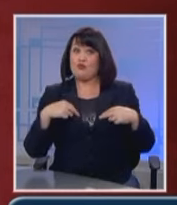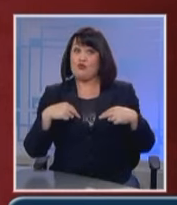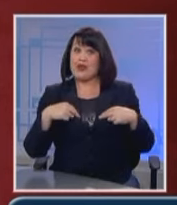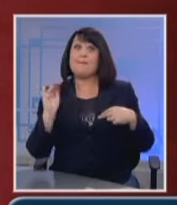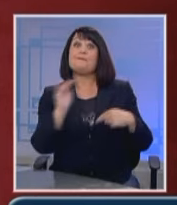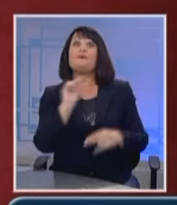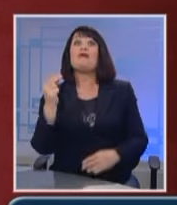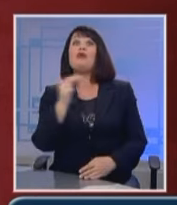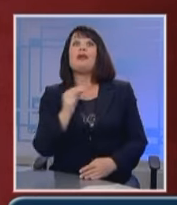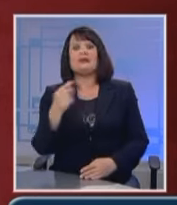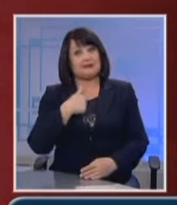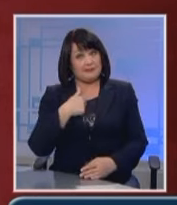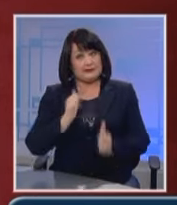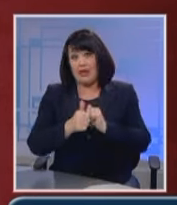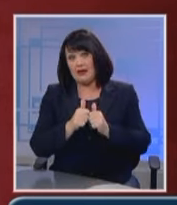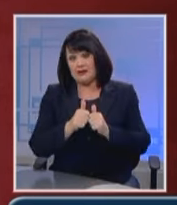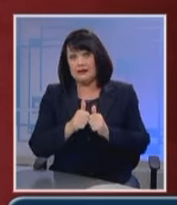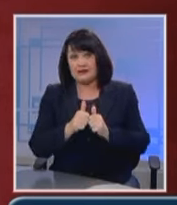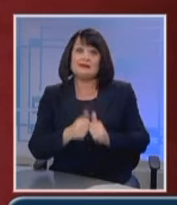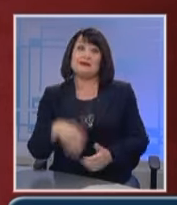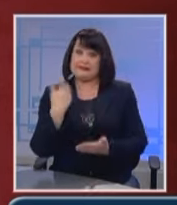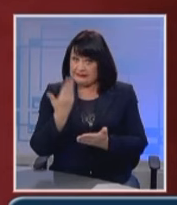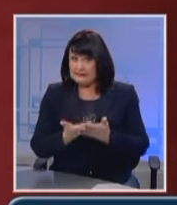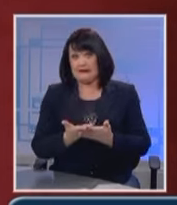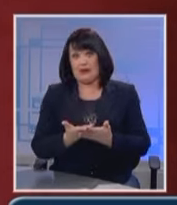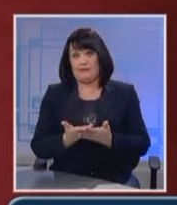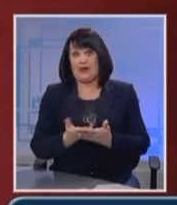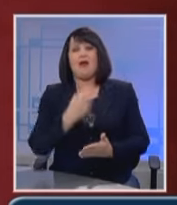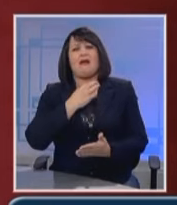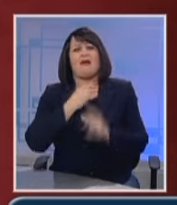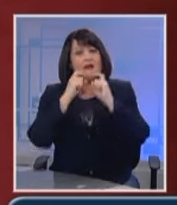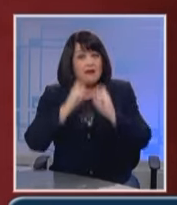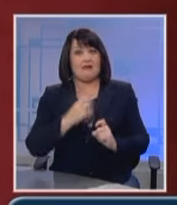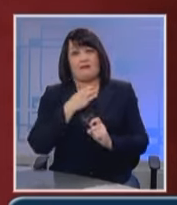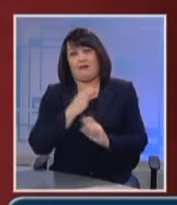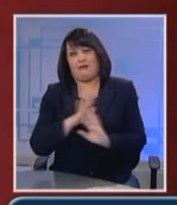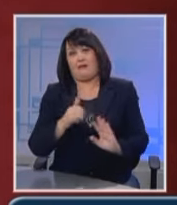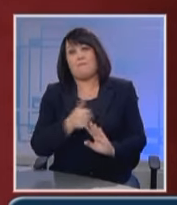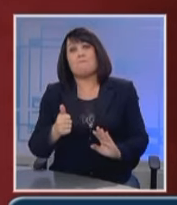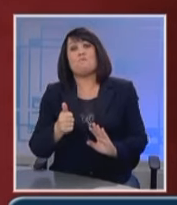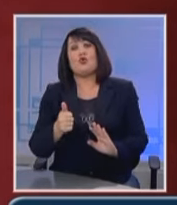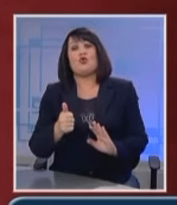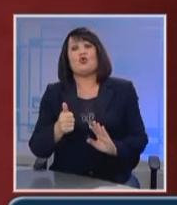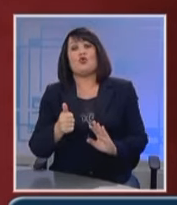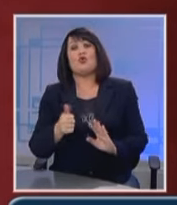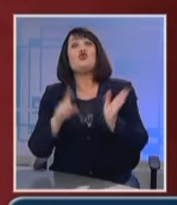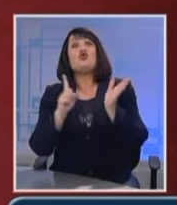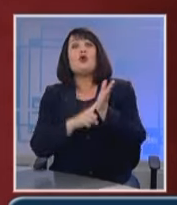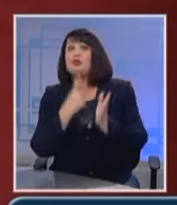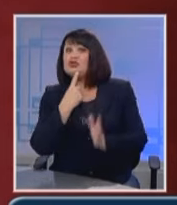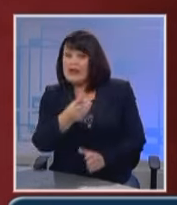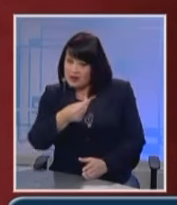κύριοι βουλευτές, εμείς οι αθλητές ζητάμε και έχουμε απαραίτητη ανάγκη μόνο αυτά τα οποία όριζε για μας ο